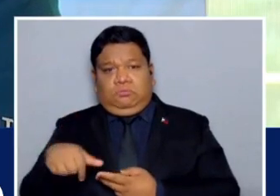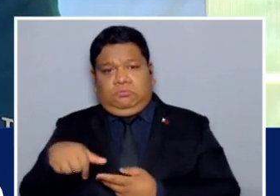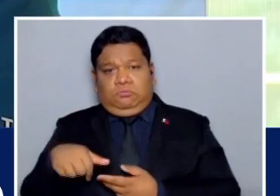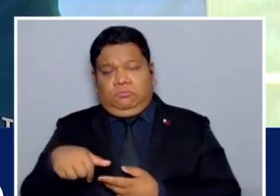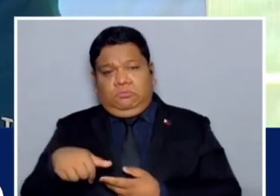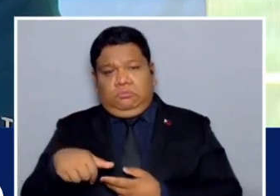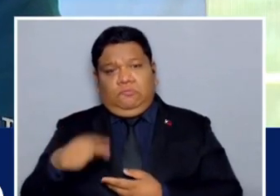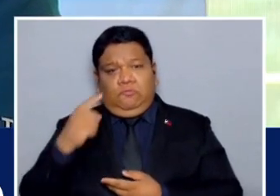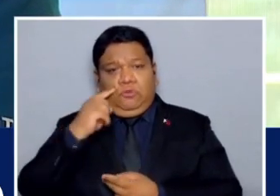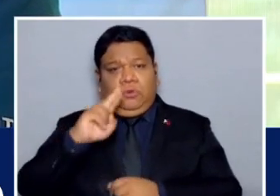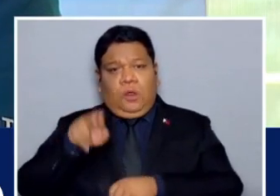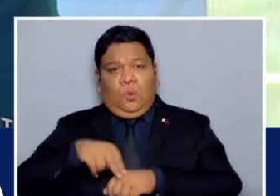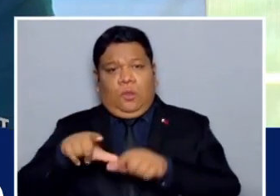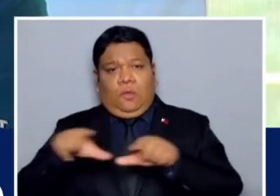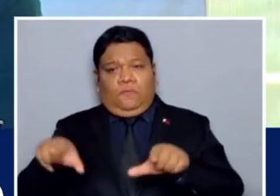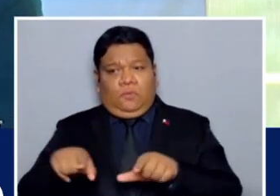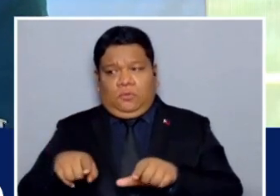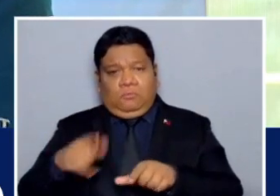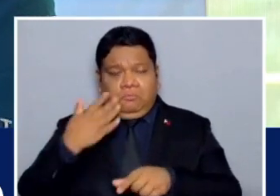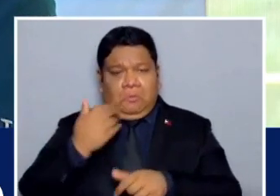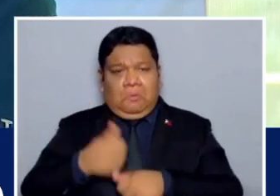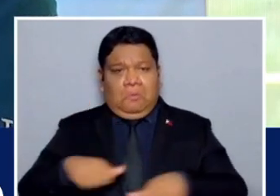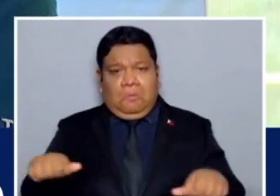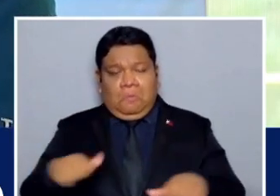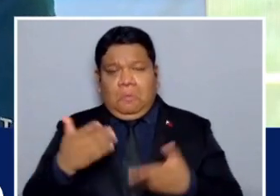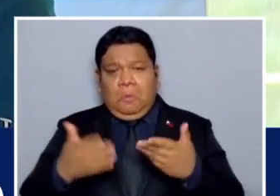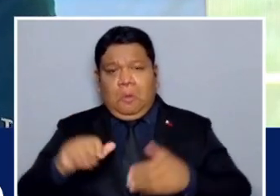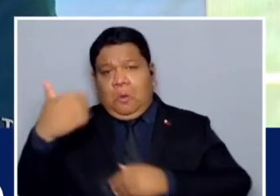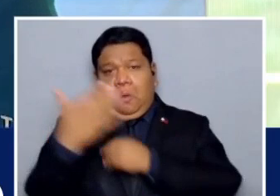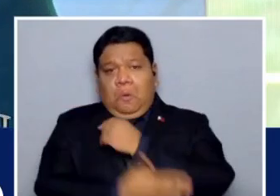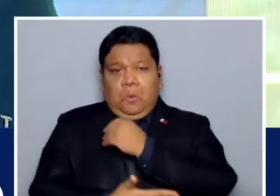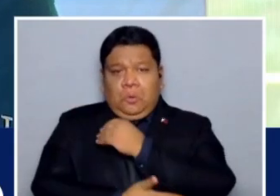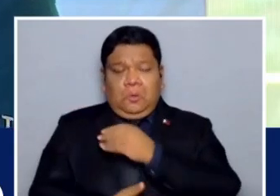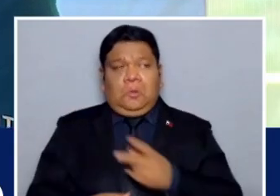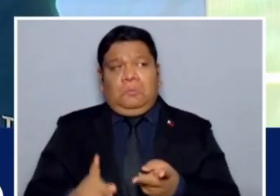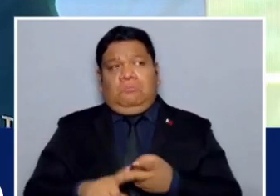level, galing sa kung saan. Pwedeng galing sa ibang bansa, galing sa